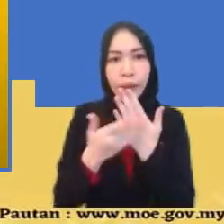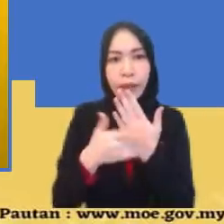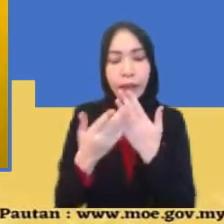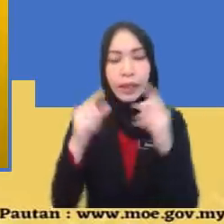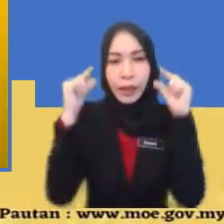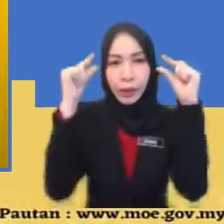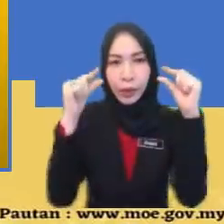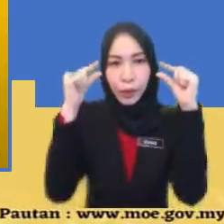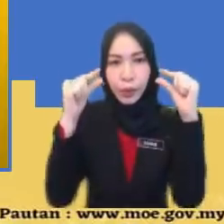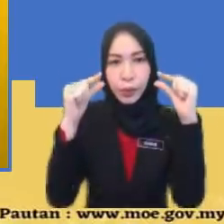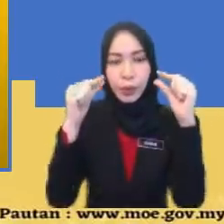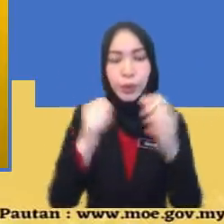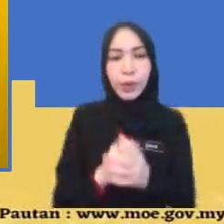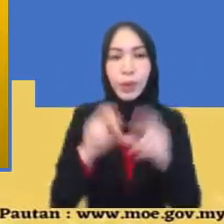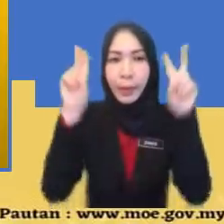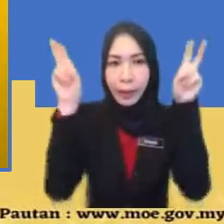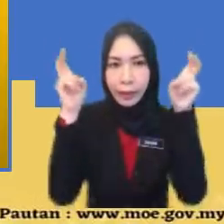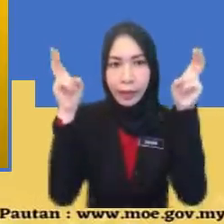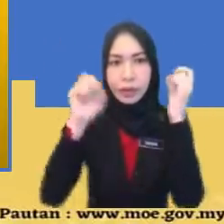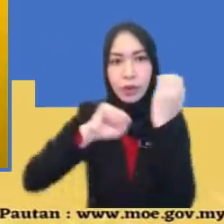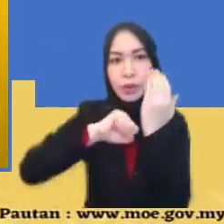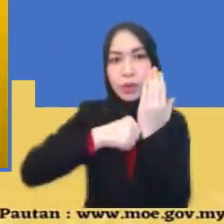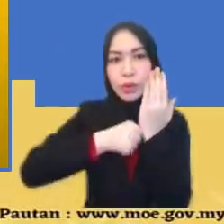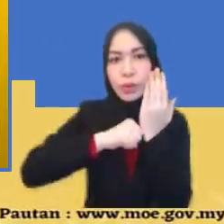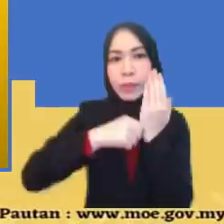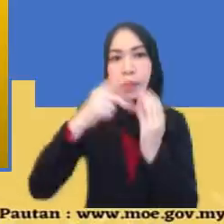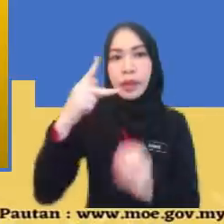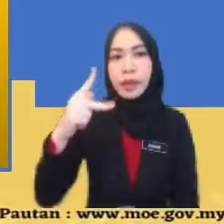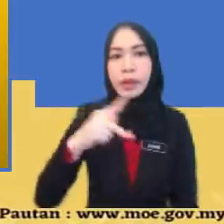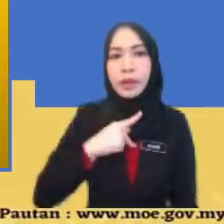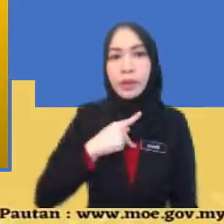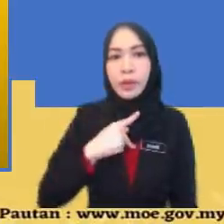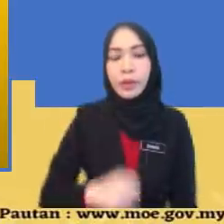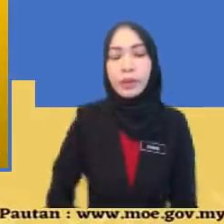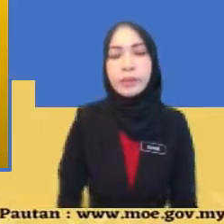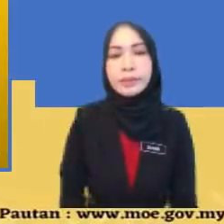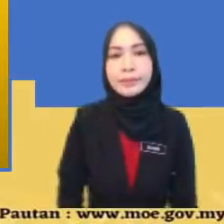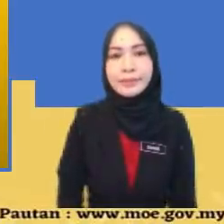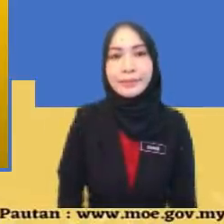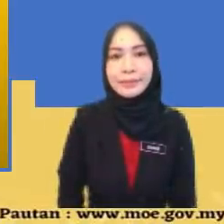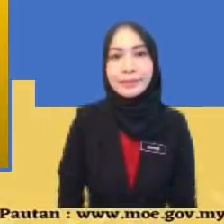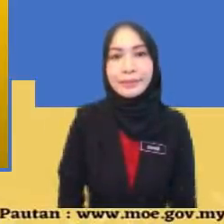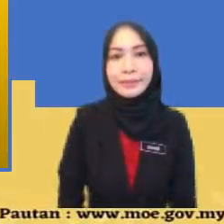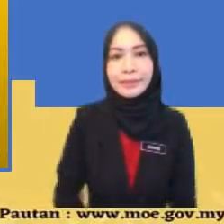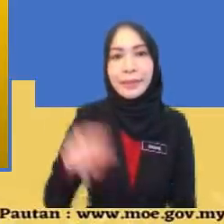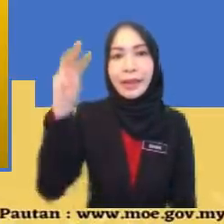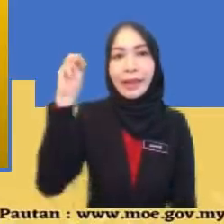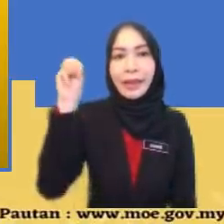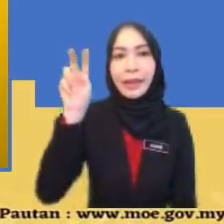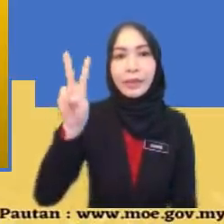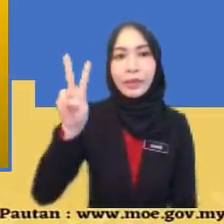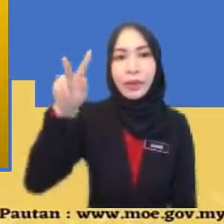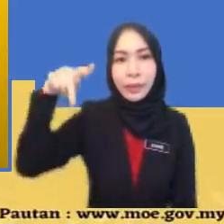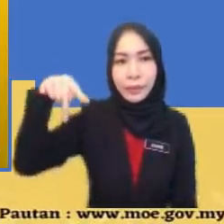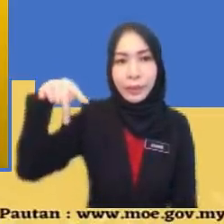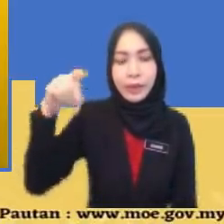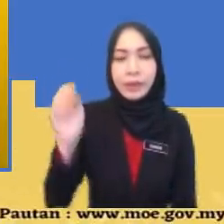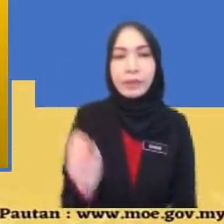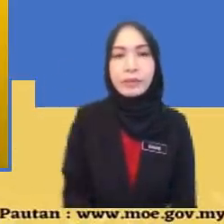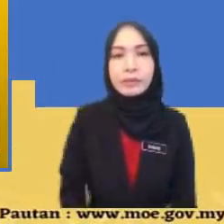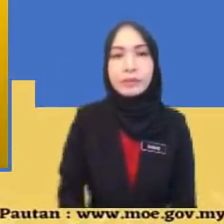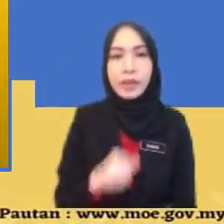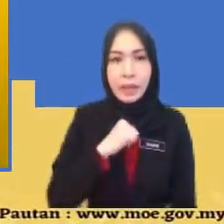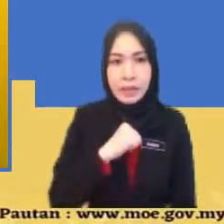antara panduan yang telah dibangunkan dan telah dibuat Naila strategi m2p Self dan juga bahan-bahan